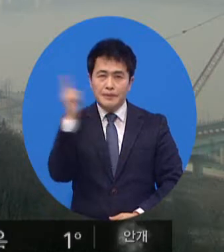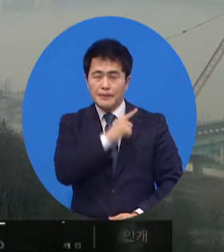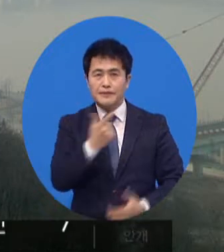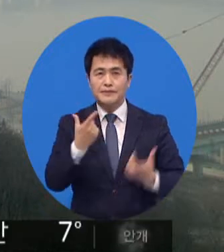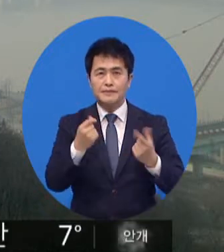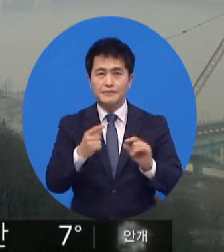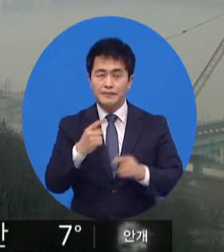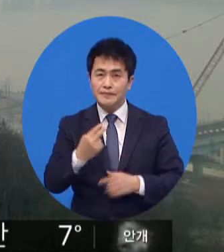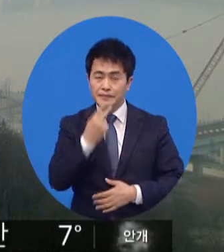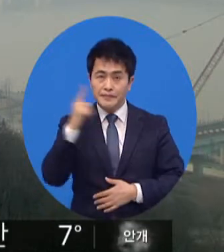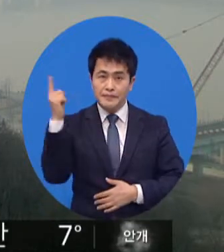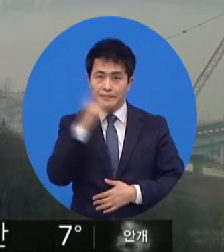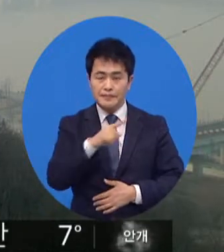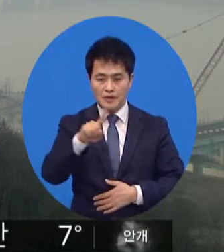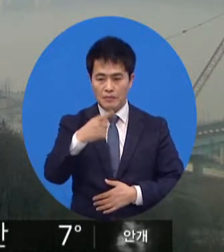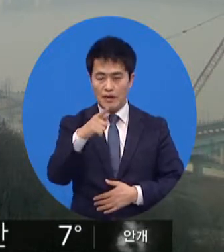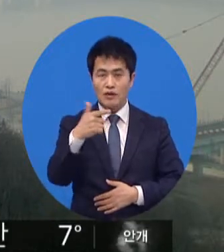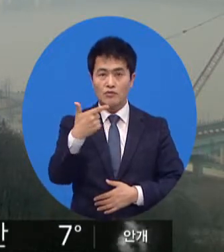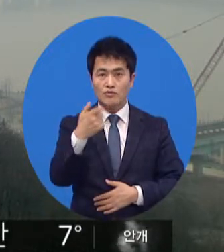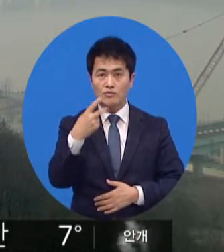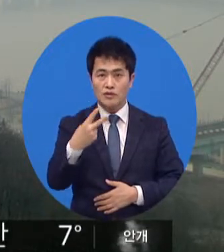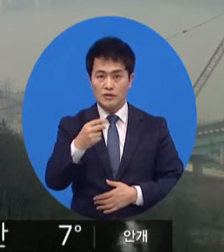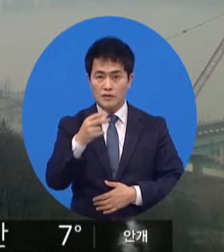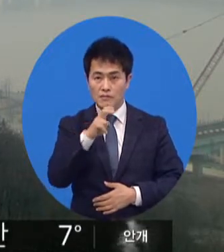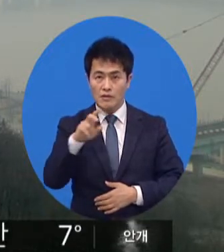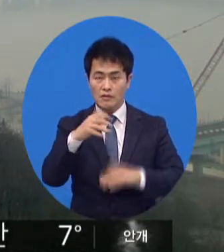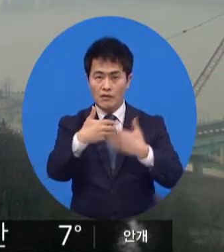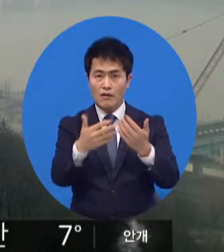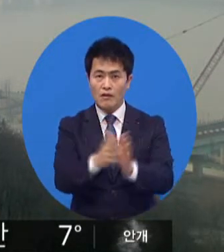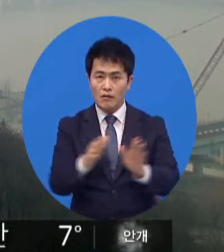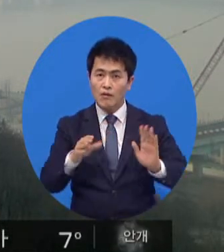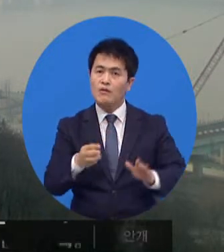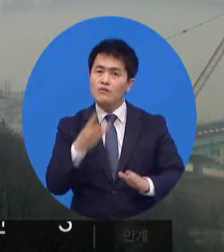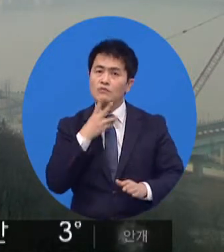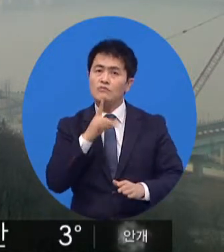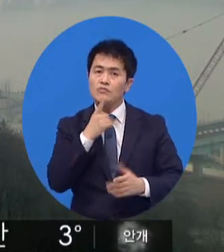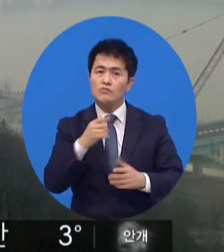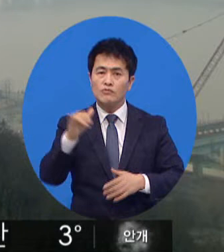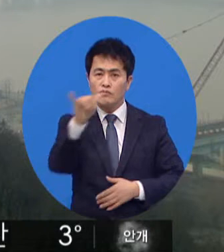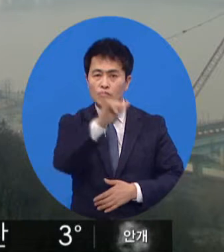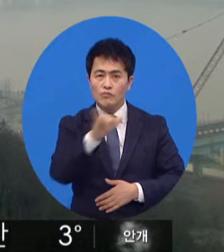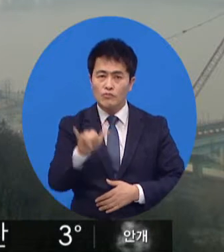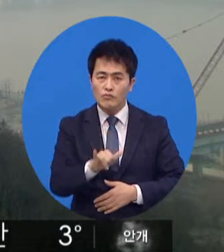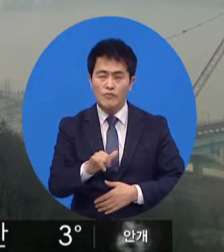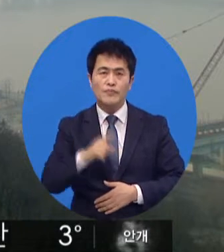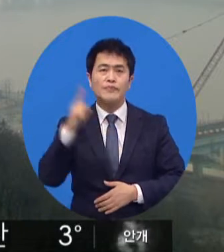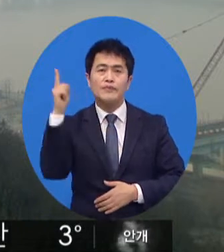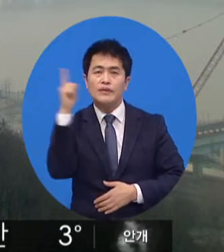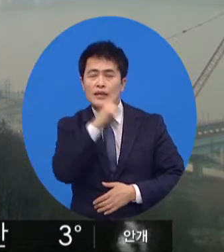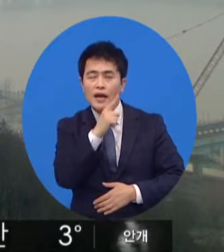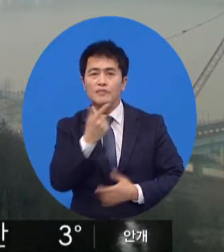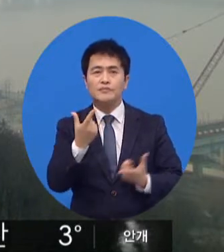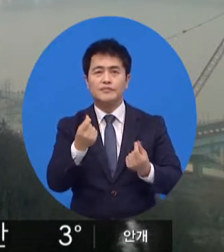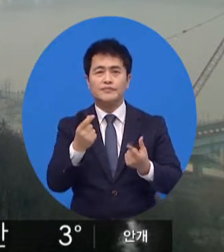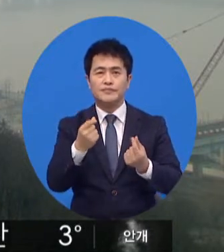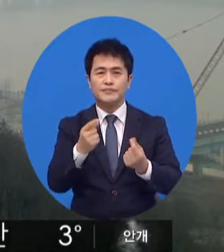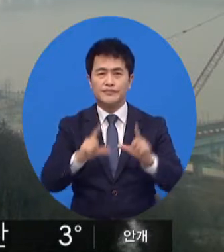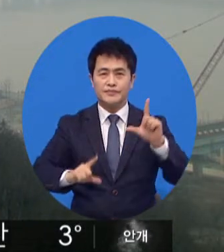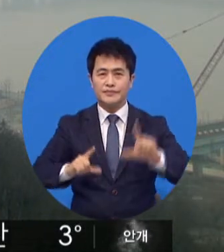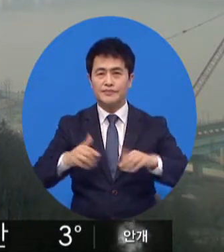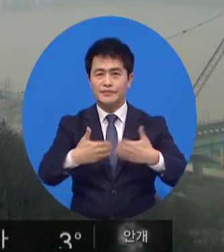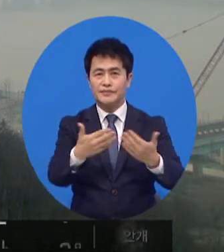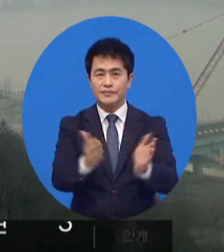시각 초미세먼지 농도는 126마이크로그램까지 치솟았는데요. 서울뿐만 아니라 전국에는 매우 나쁜 단계까지 농도가 짙어져